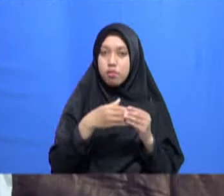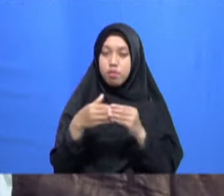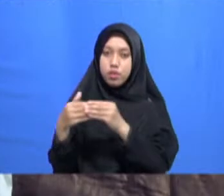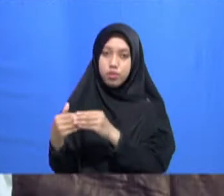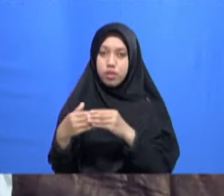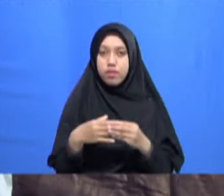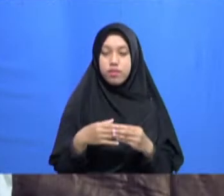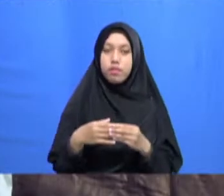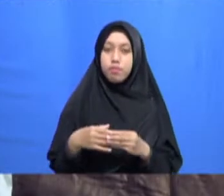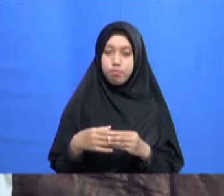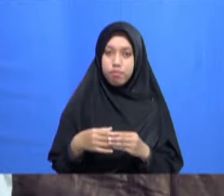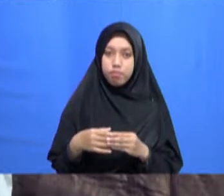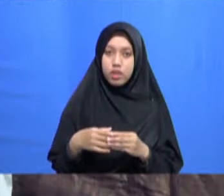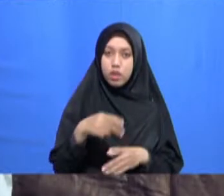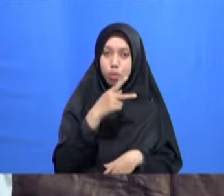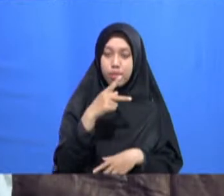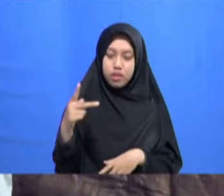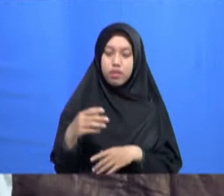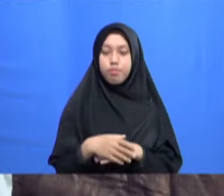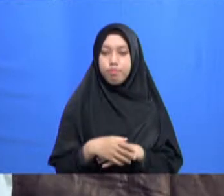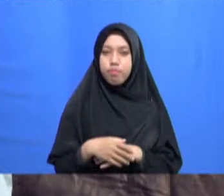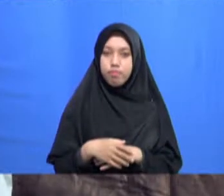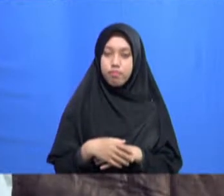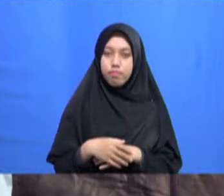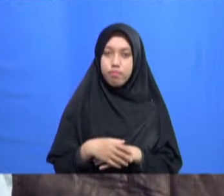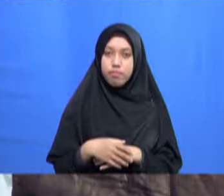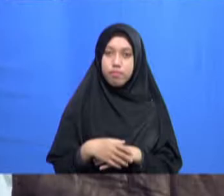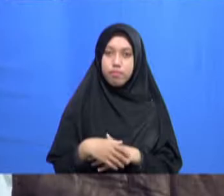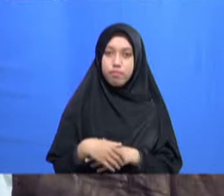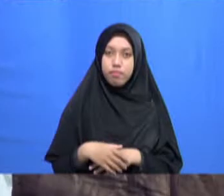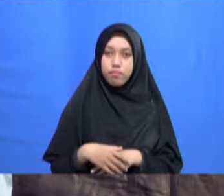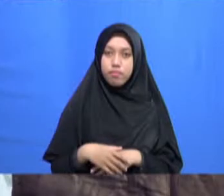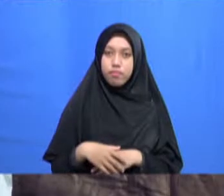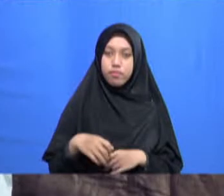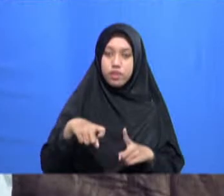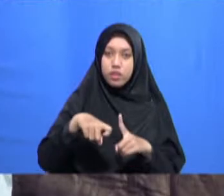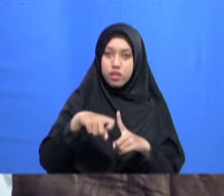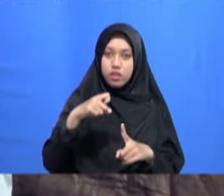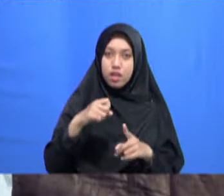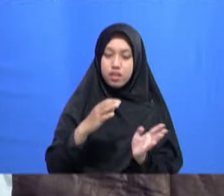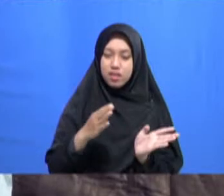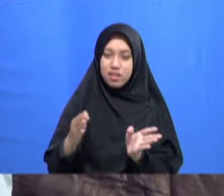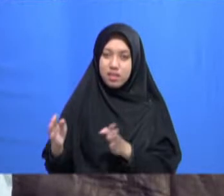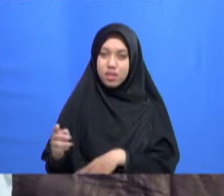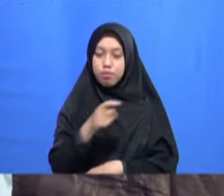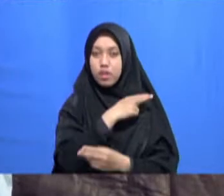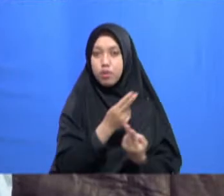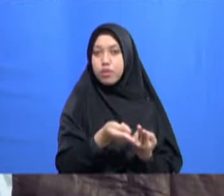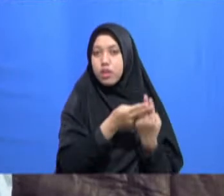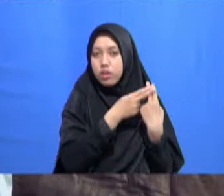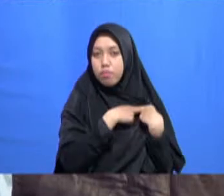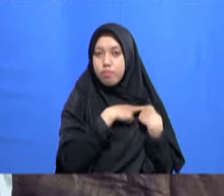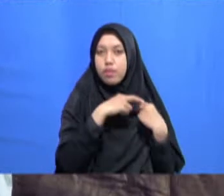RPJMD Kabupaten. Nah, dari sisi kewenangan,